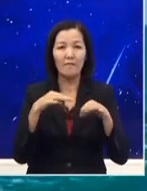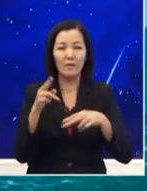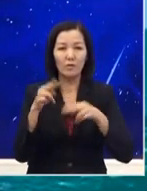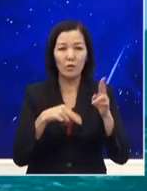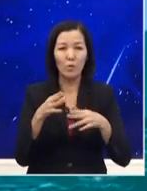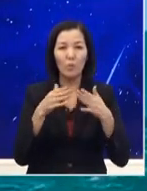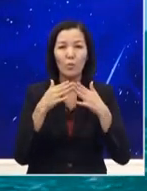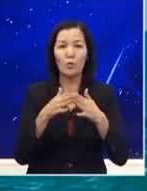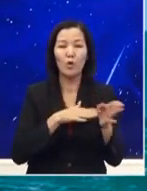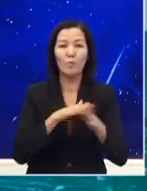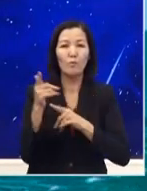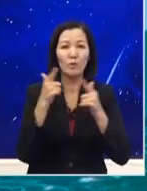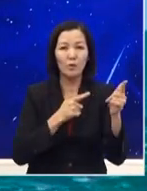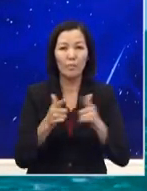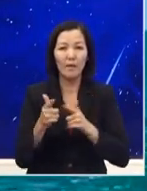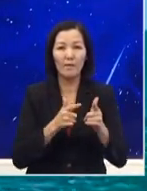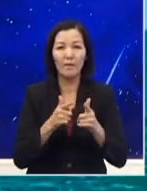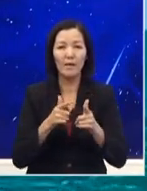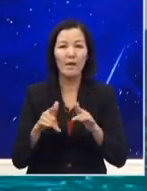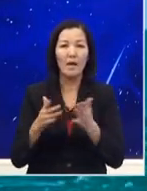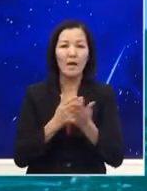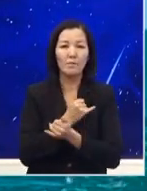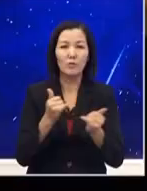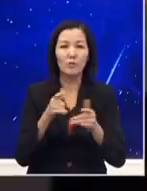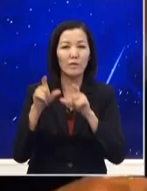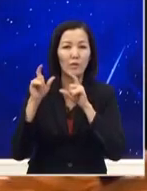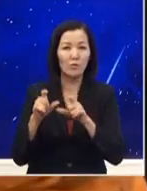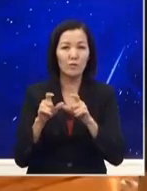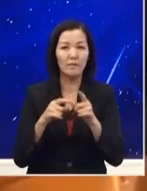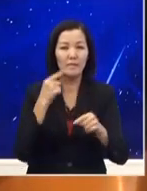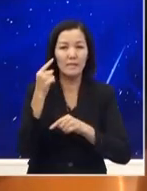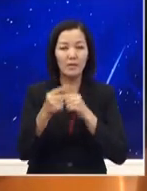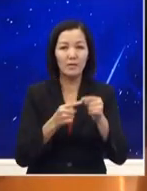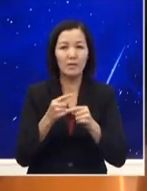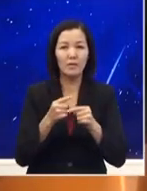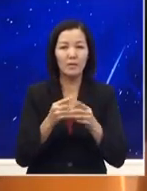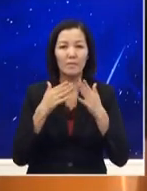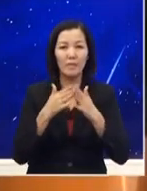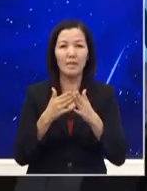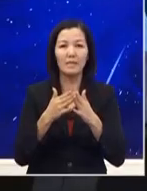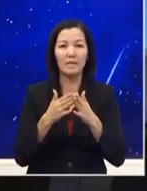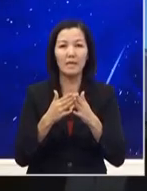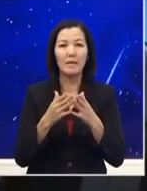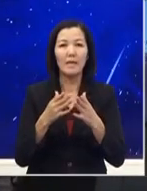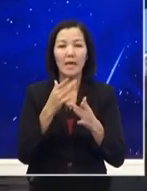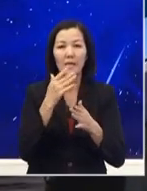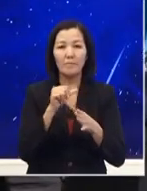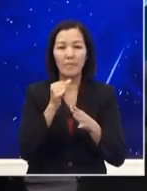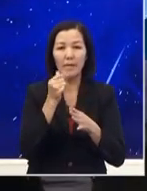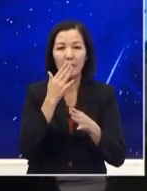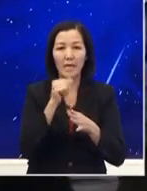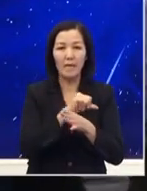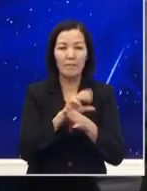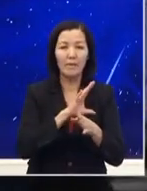инфраструктура Курыка полностью готова к приему и оперативному обслуживанию грузов, следующих через порт в транзитном, а также